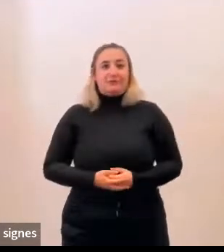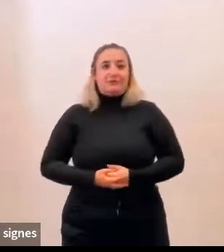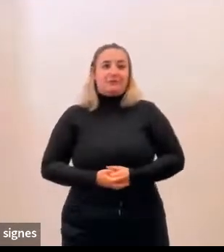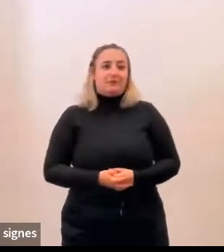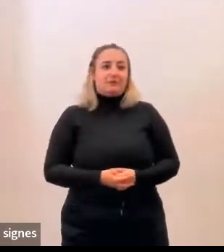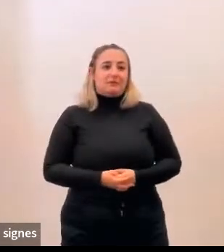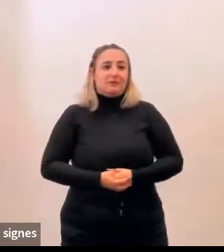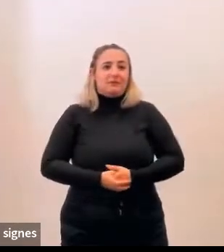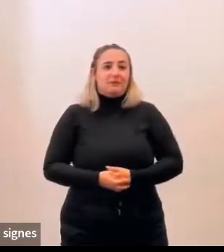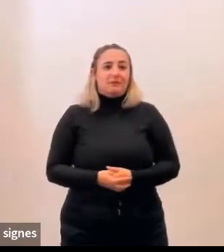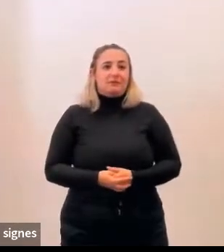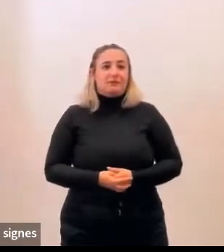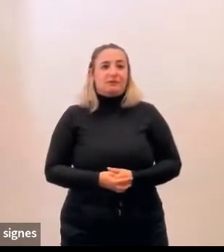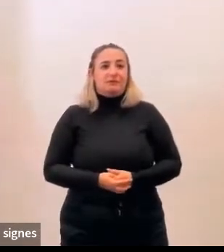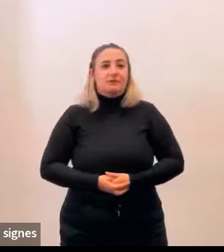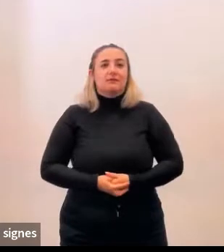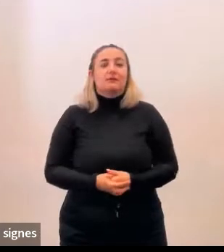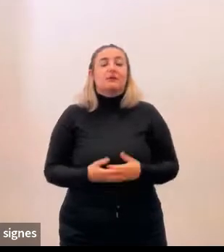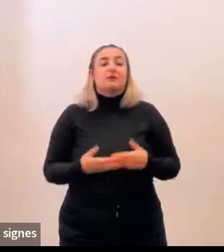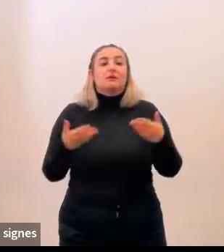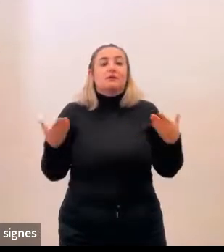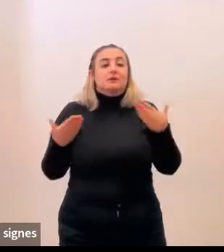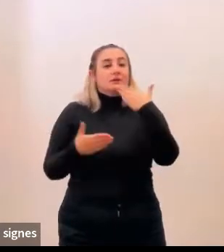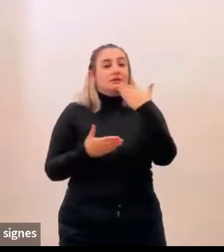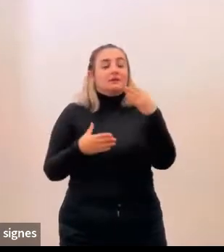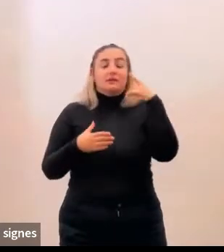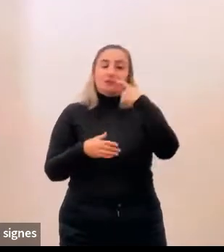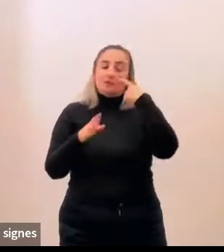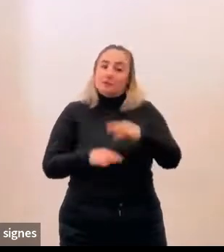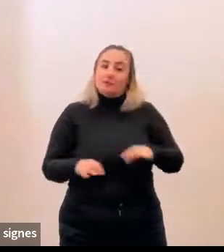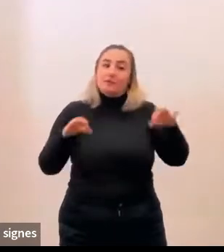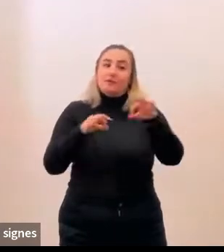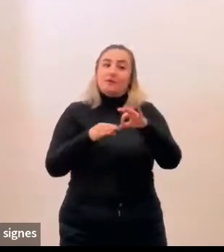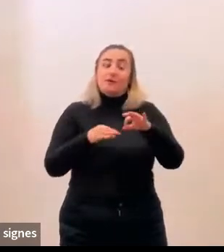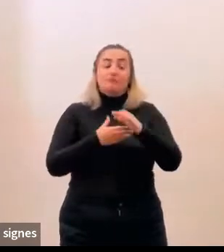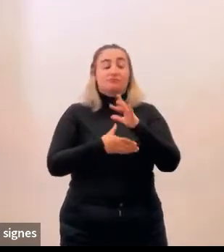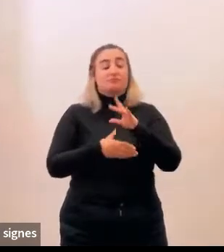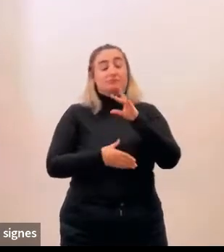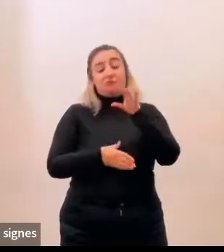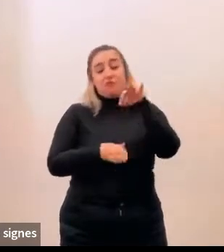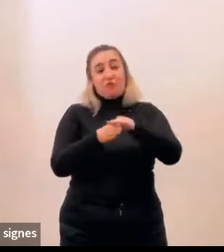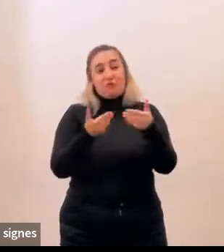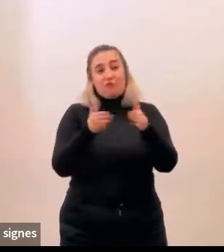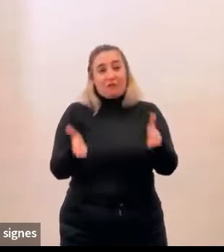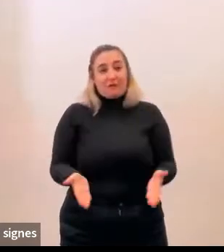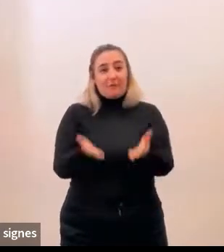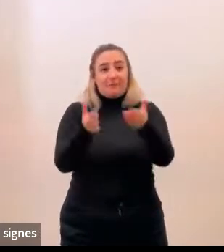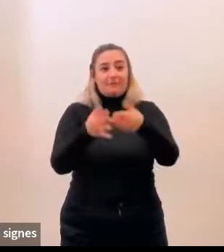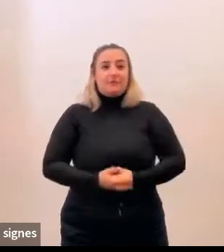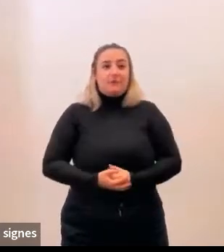Merci. Pas d'observation. Le scrutin est ouvert.